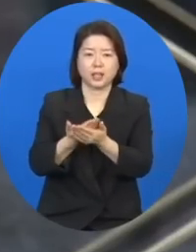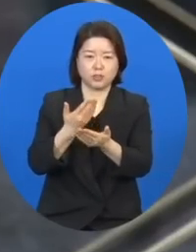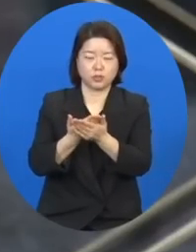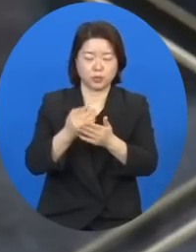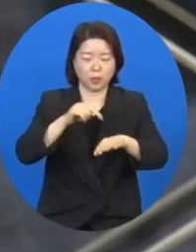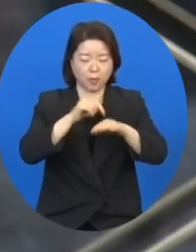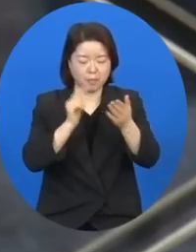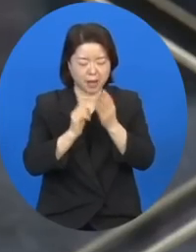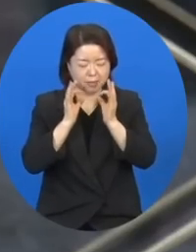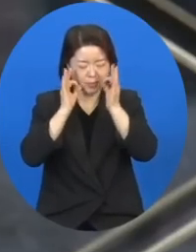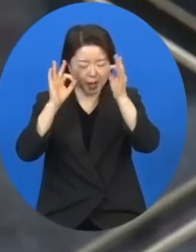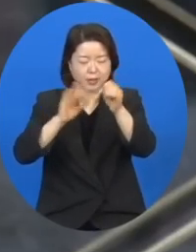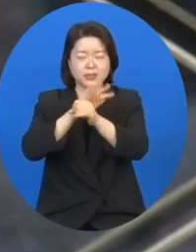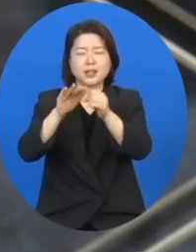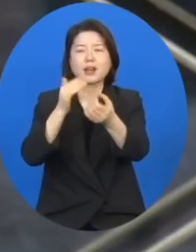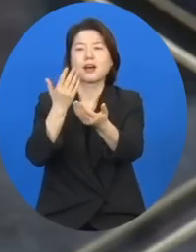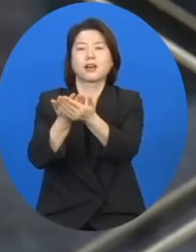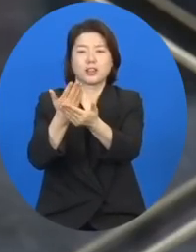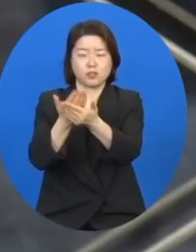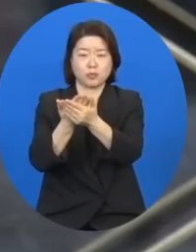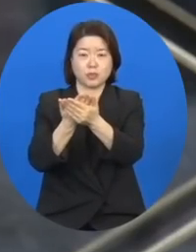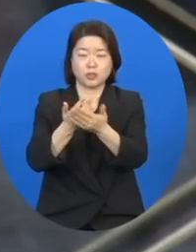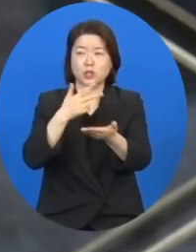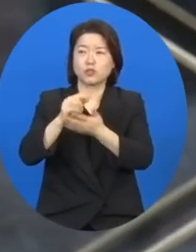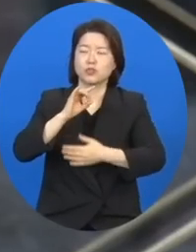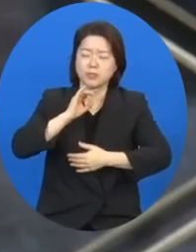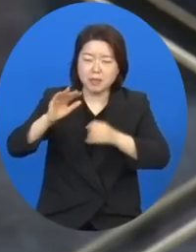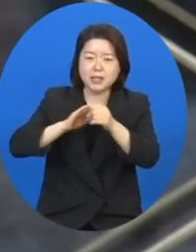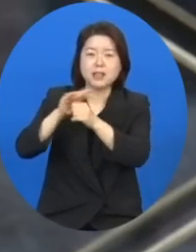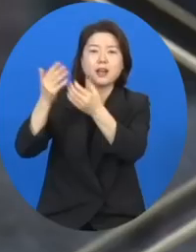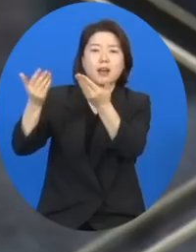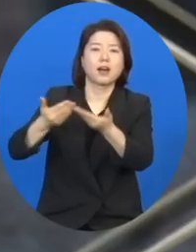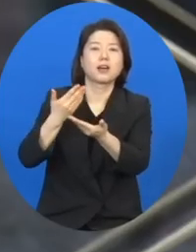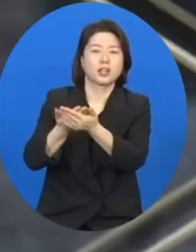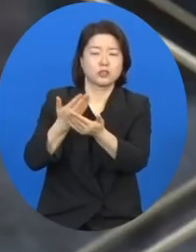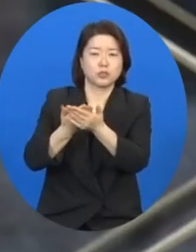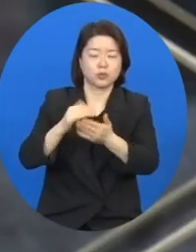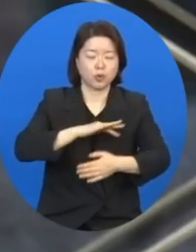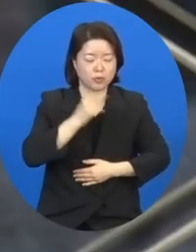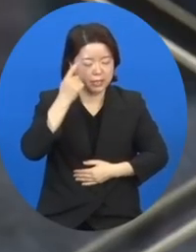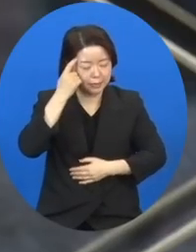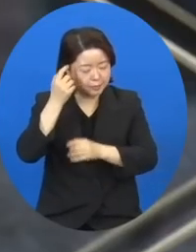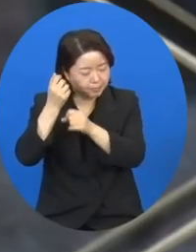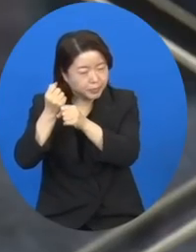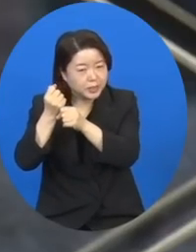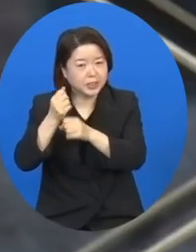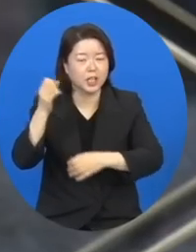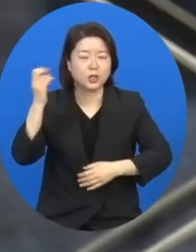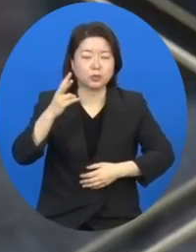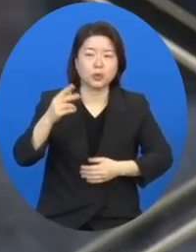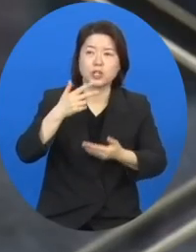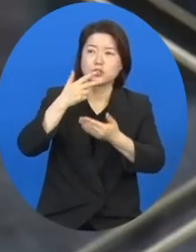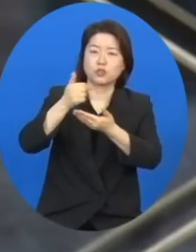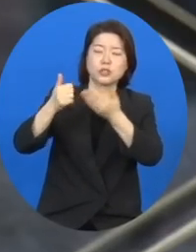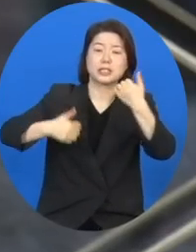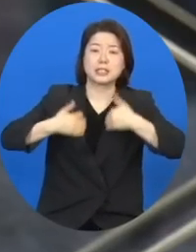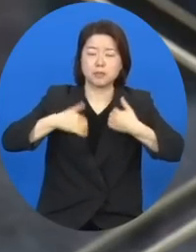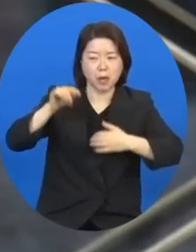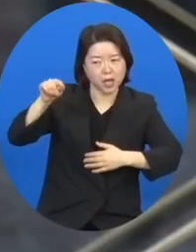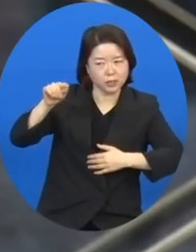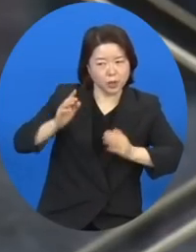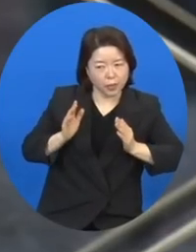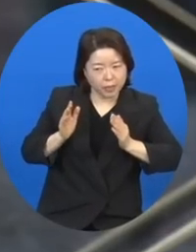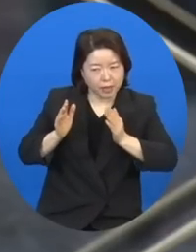다해 사랑을 하게 하여 주옵소서. 주님만을 사랑하게 하시고 우리의 의지가 주님이 기뻐하시는 것에 달려가게